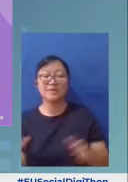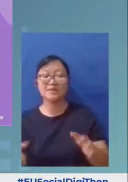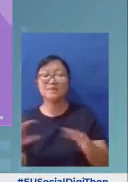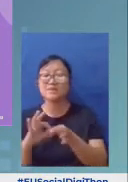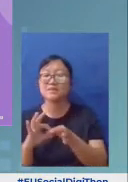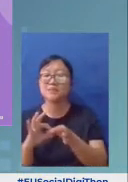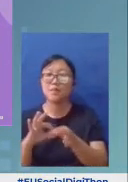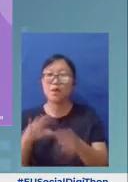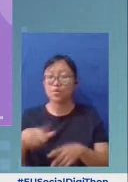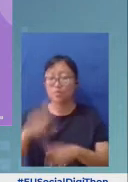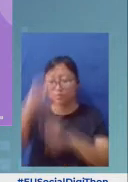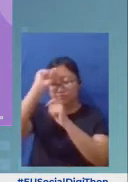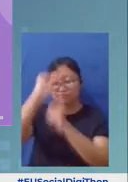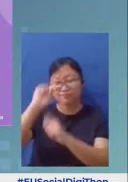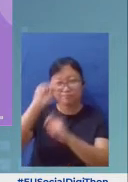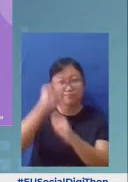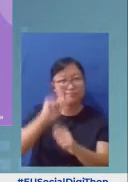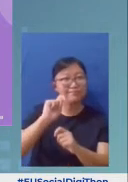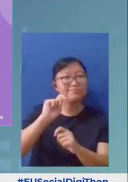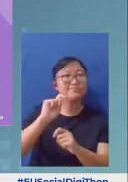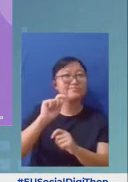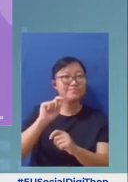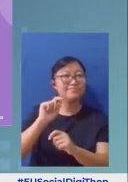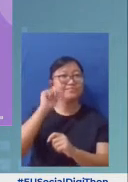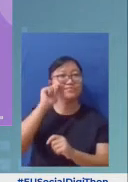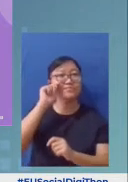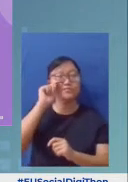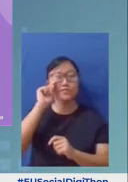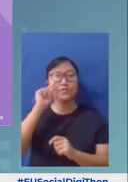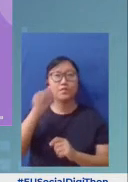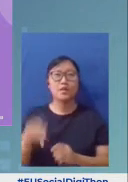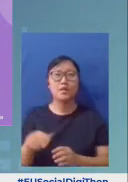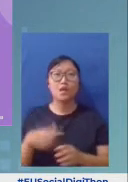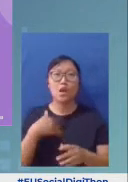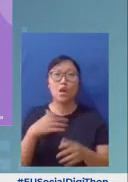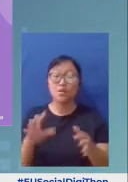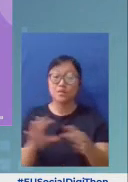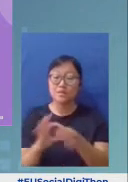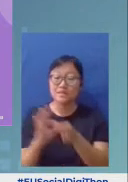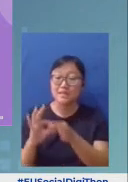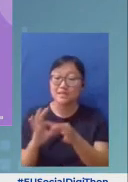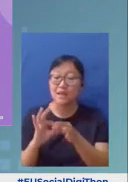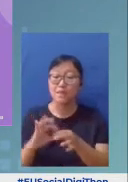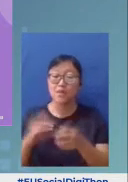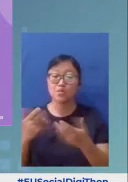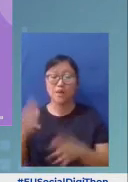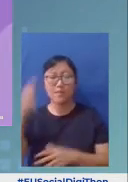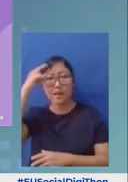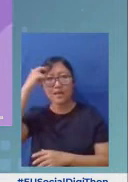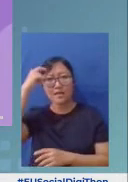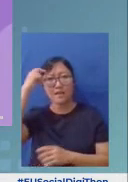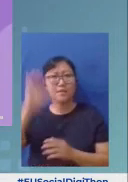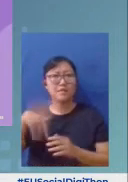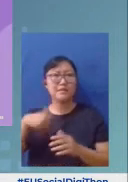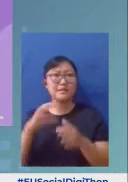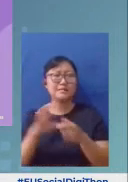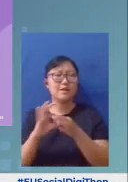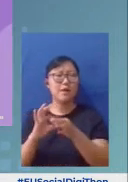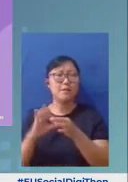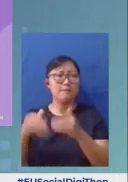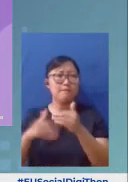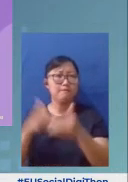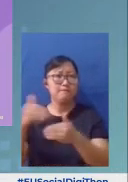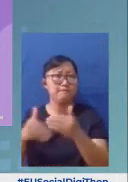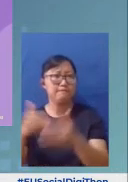kita bekerja sama, maka kita akan berusaha untuk lebih banyak bekerja sama. Oh ya, next. Nah, terus kemudian